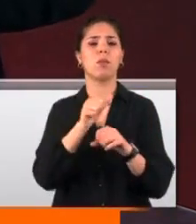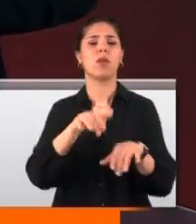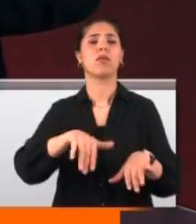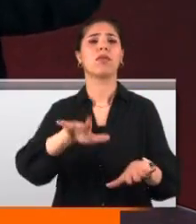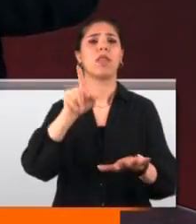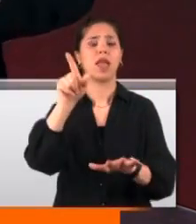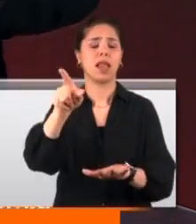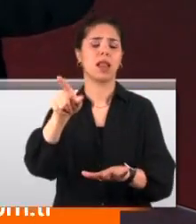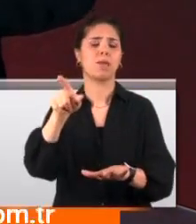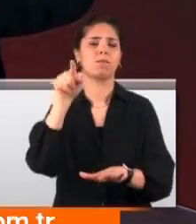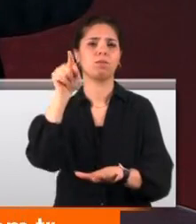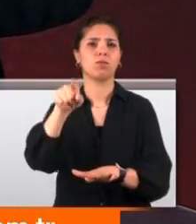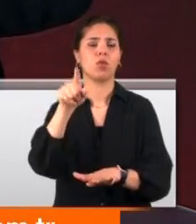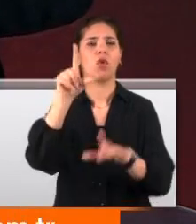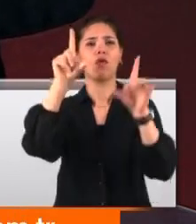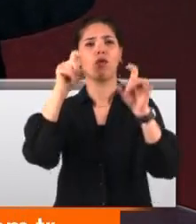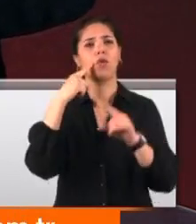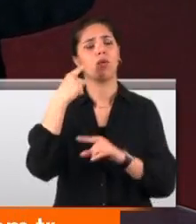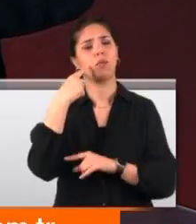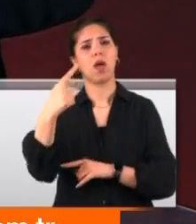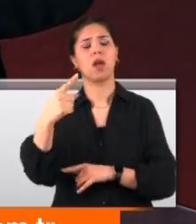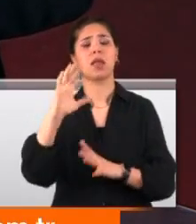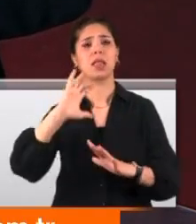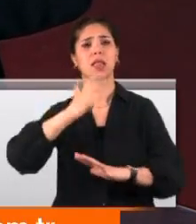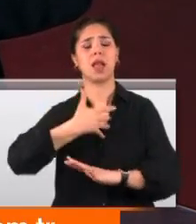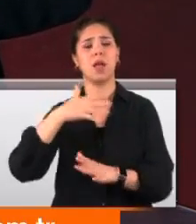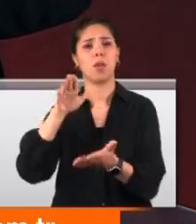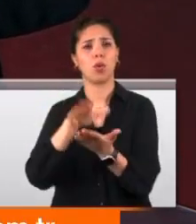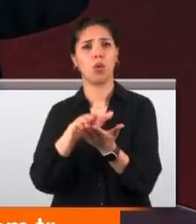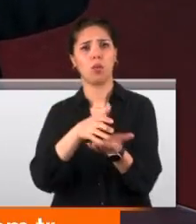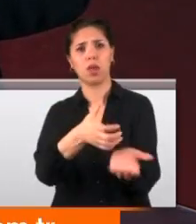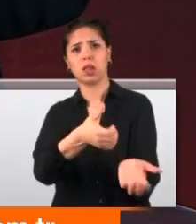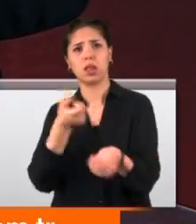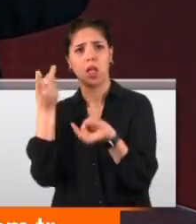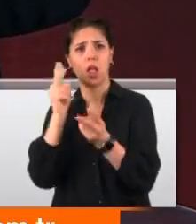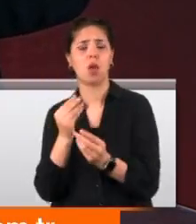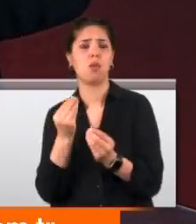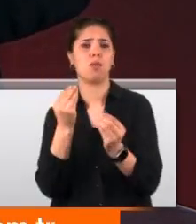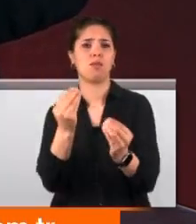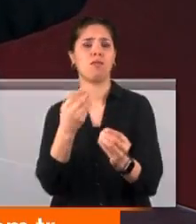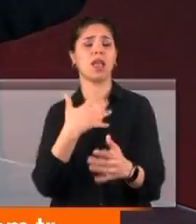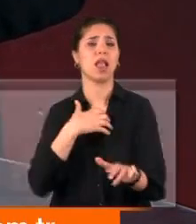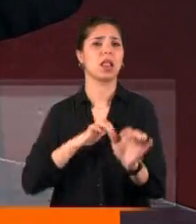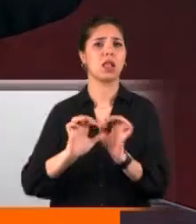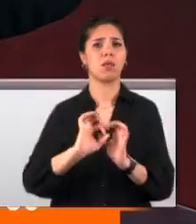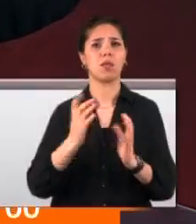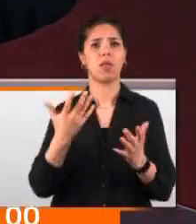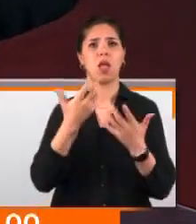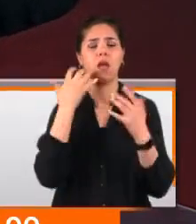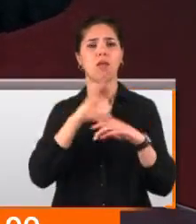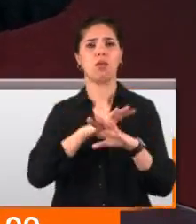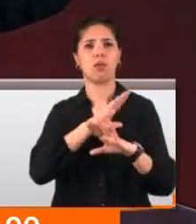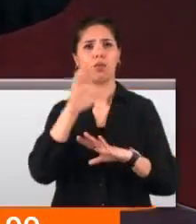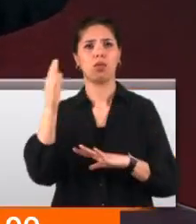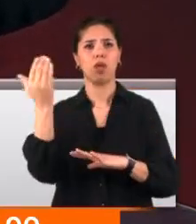paylaşıyoruz. Sahibi aracın arkasına bağladığı köpeği sürükleyerek öldürdü. Savunması, veterinere